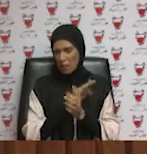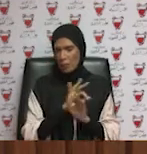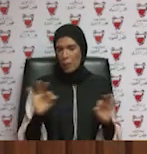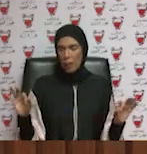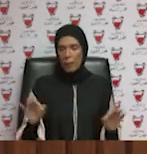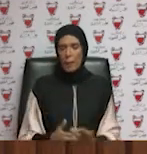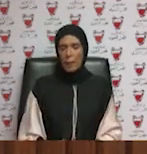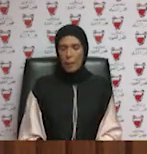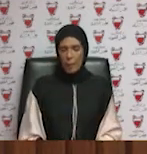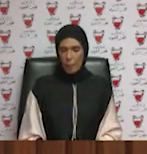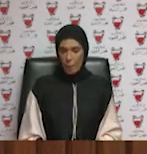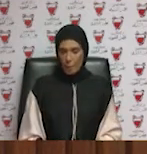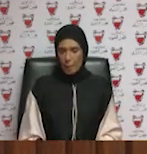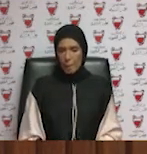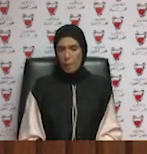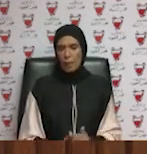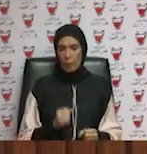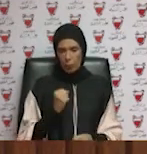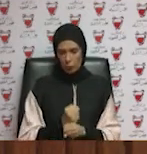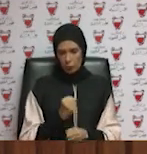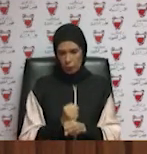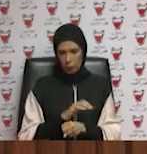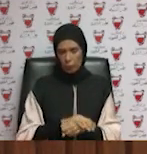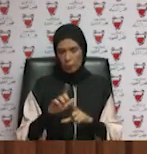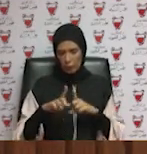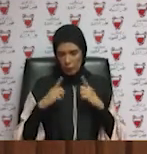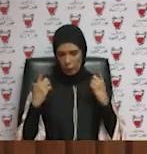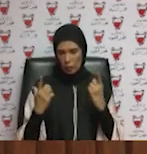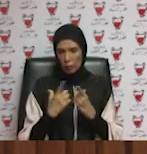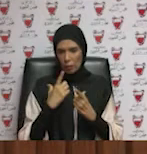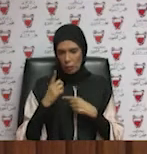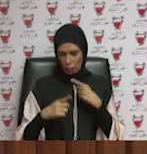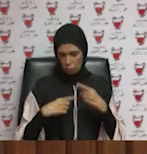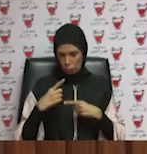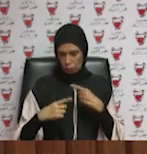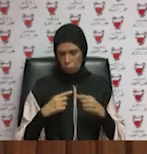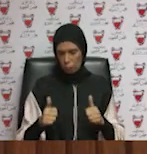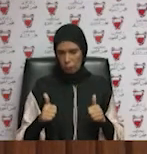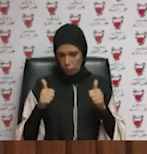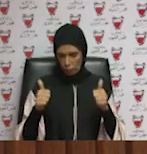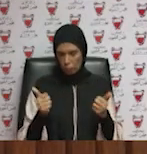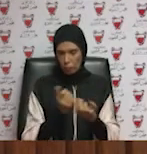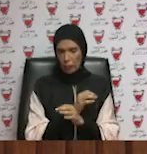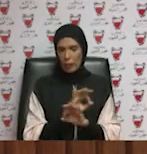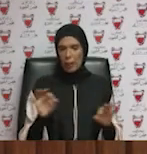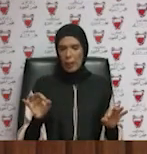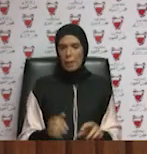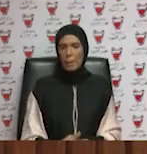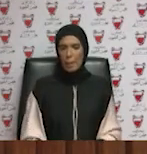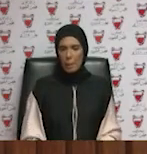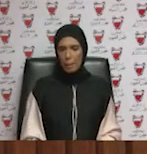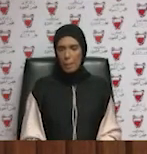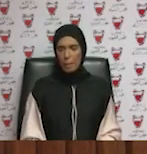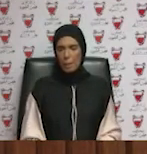للجنة وجهودهم اللي عودونا دائما أن تكون مستوفاة، ولكن